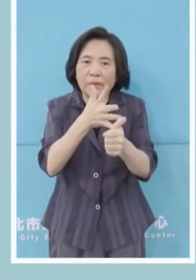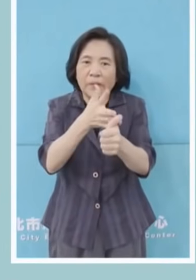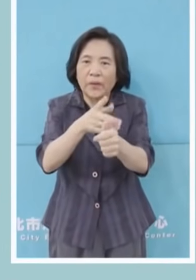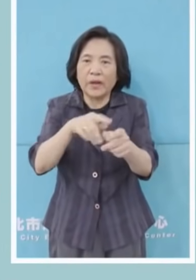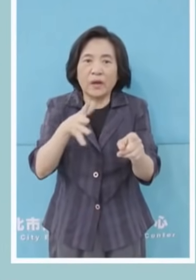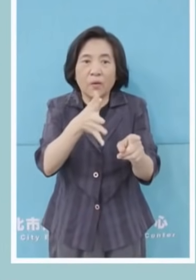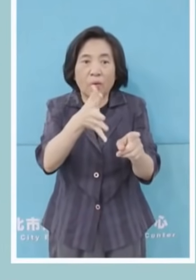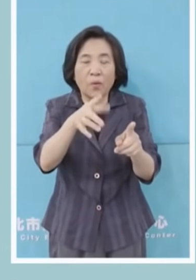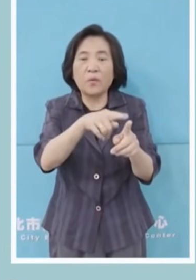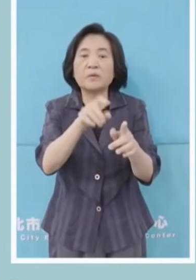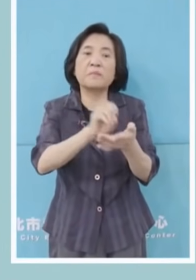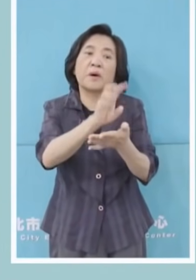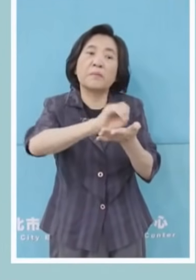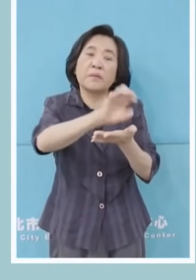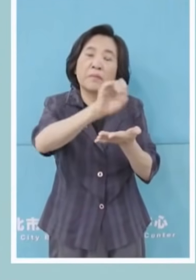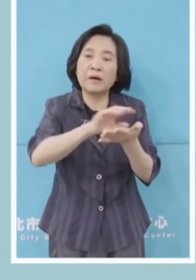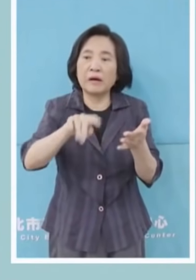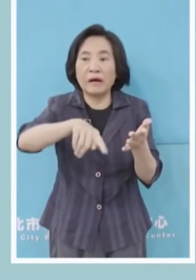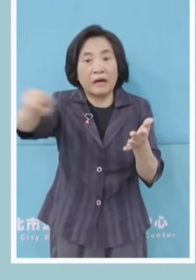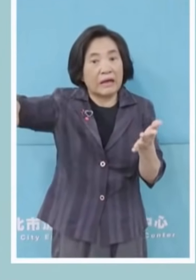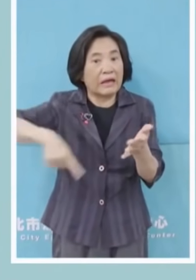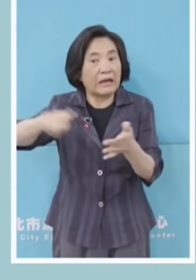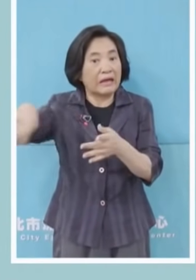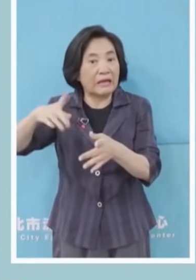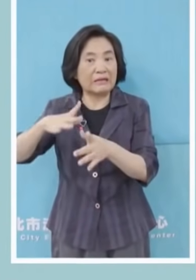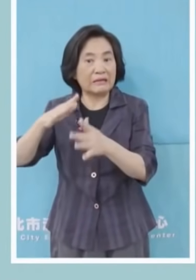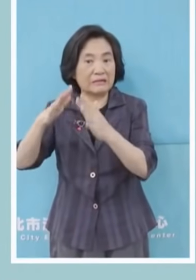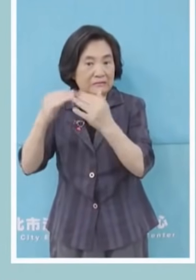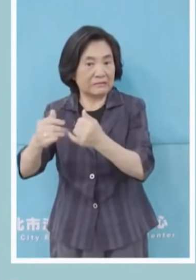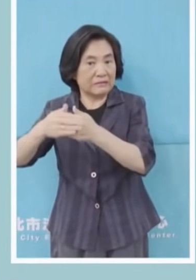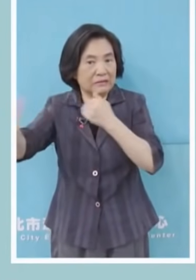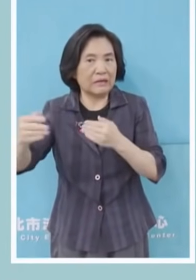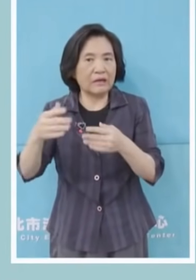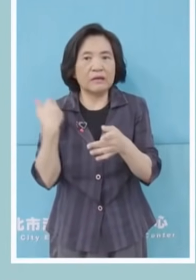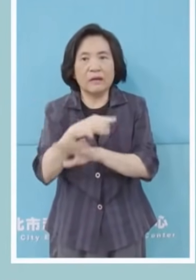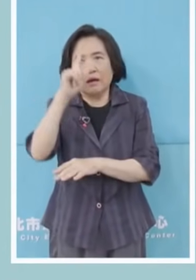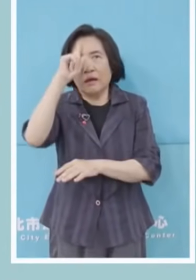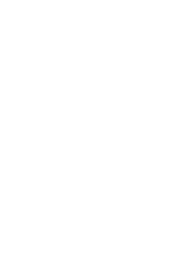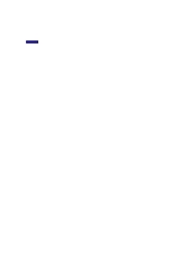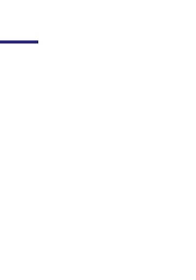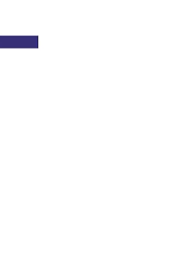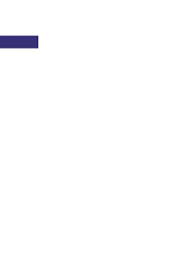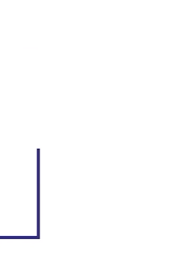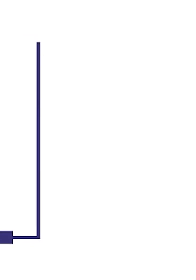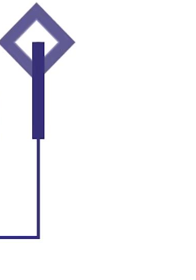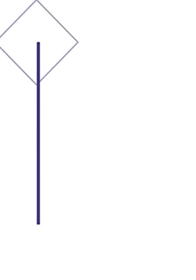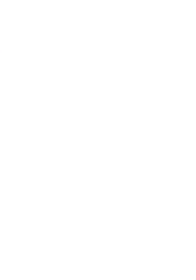些，哦，第一层的那个居家隔离者，我坦白讲，那个已经不切实际了。